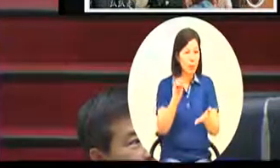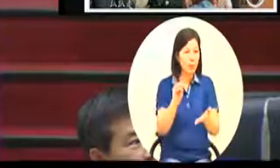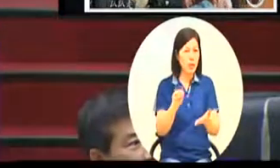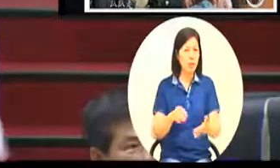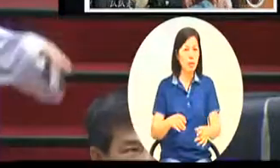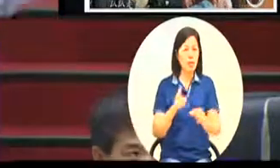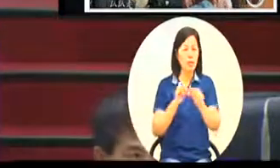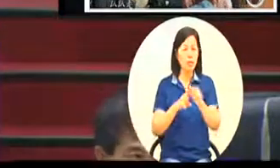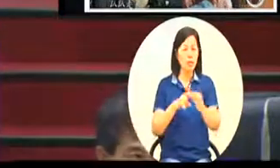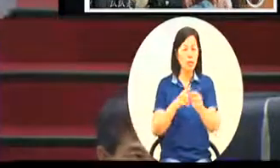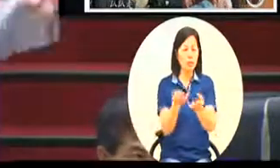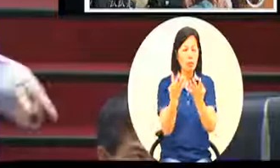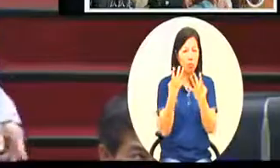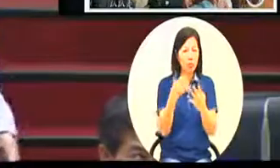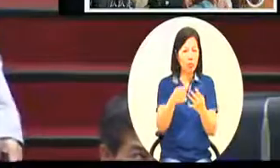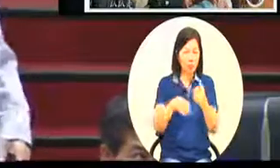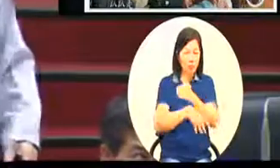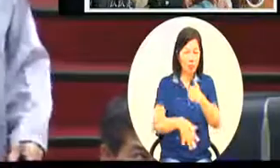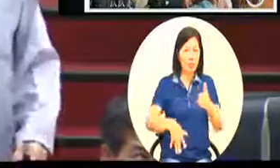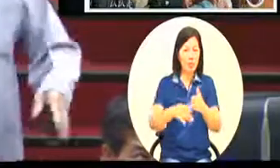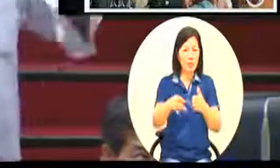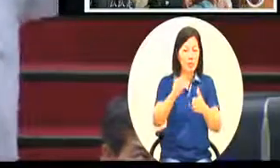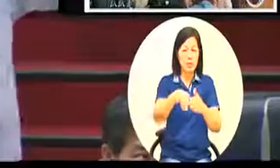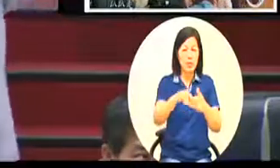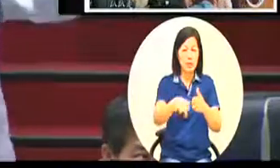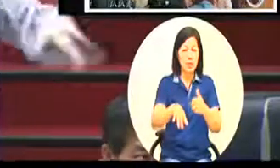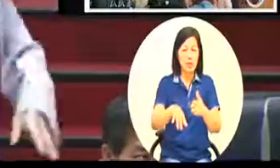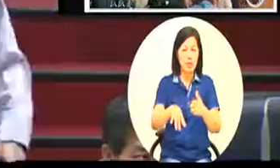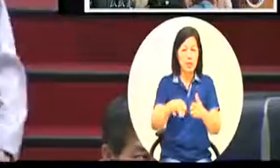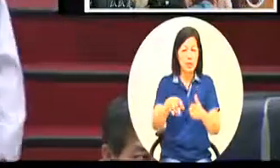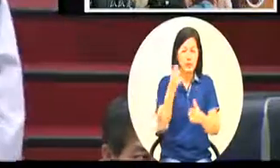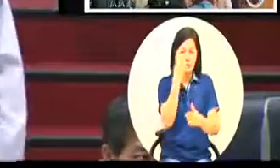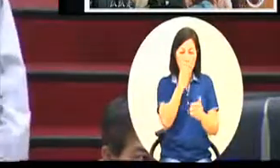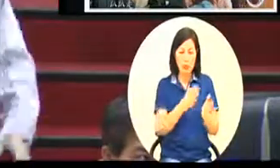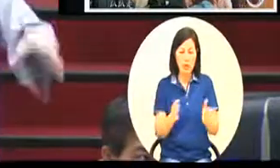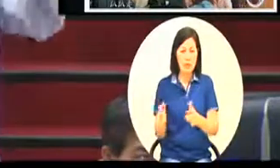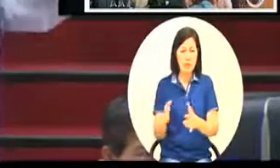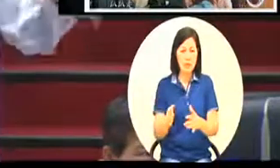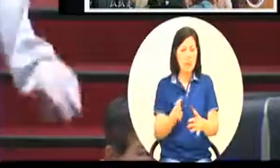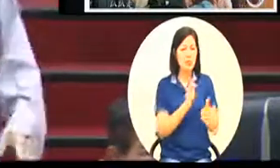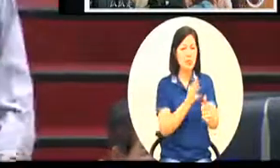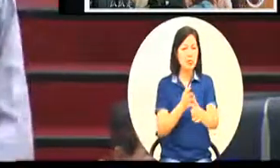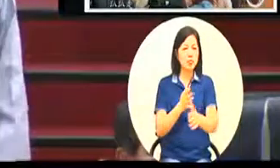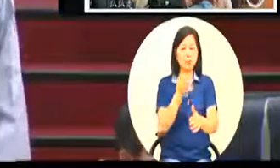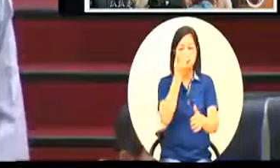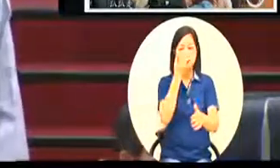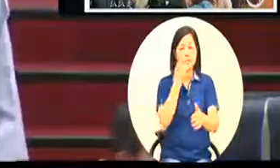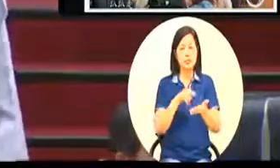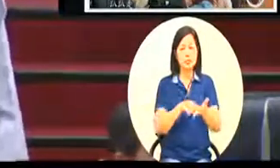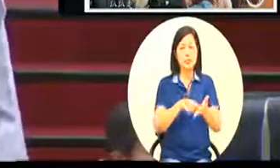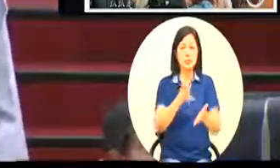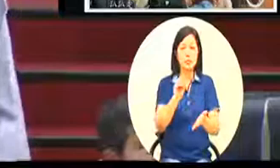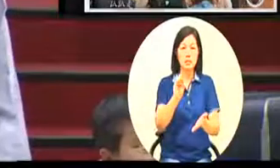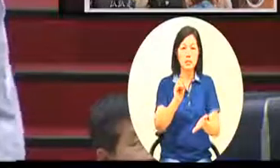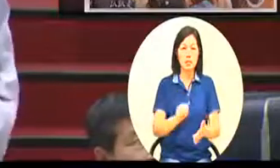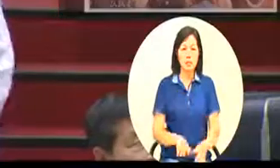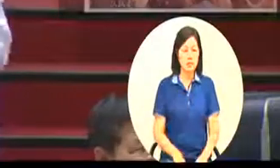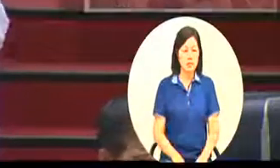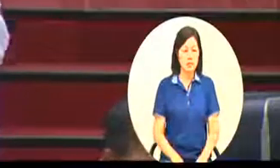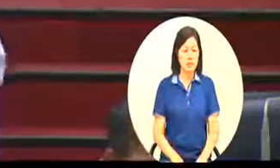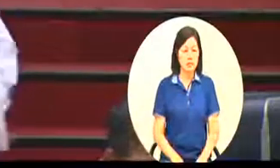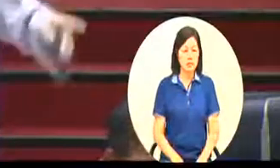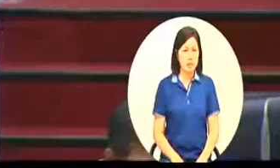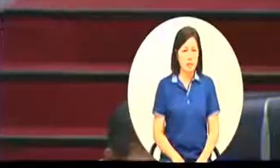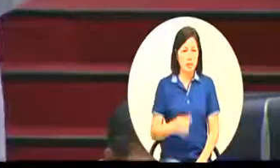的迄、那个系统伫对一搭内底甲管理，我无了解啦。有甲申请无？来请法制局长，本